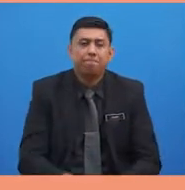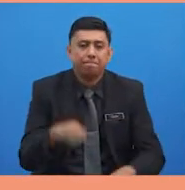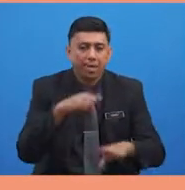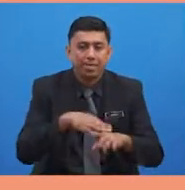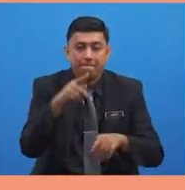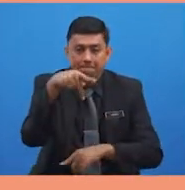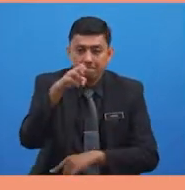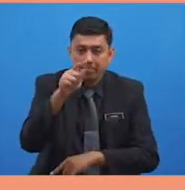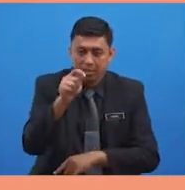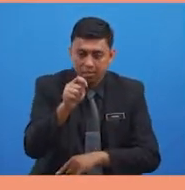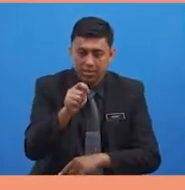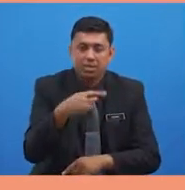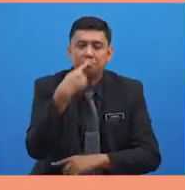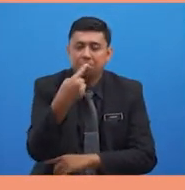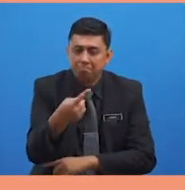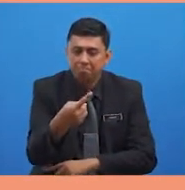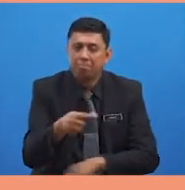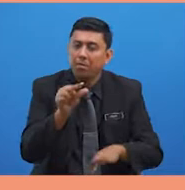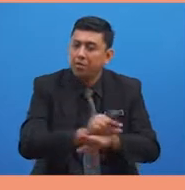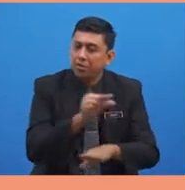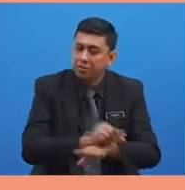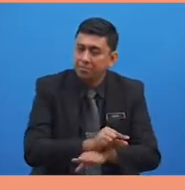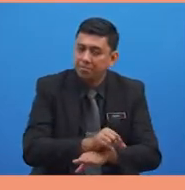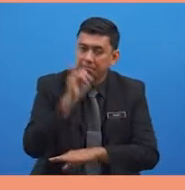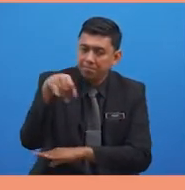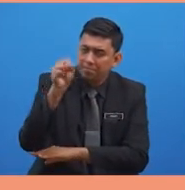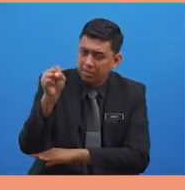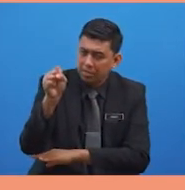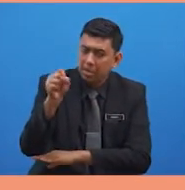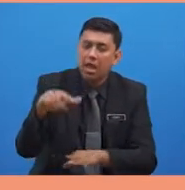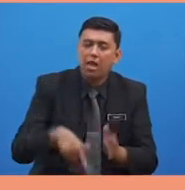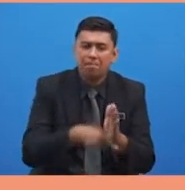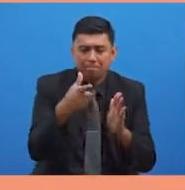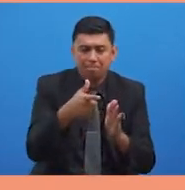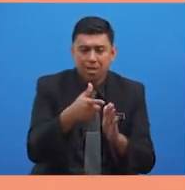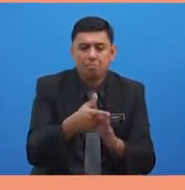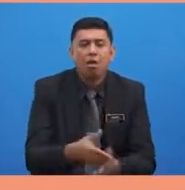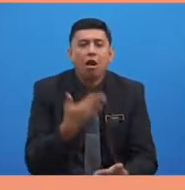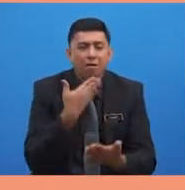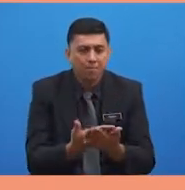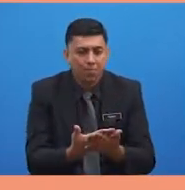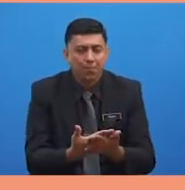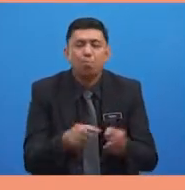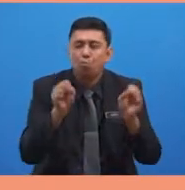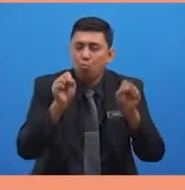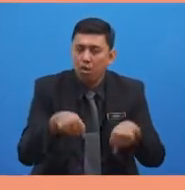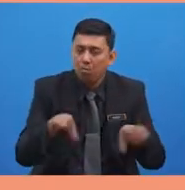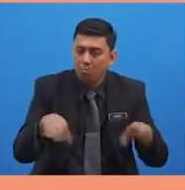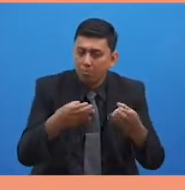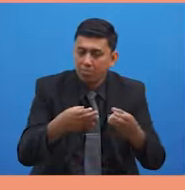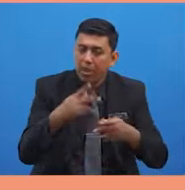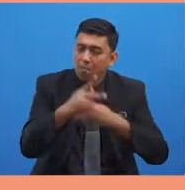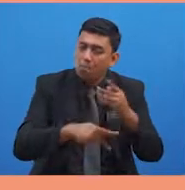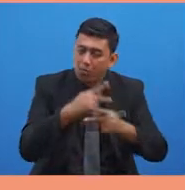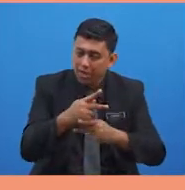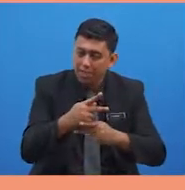tersebut. Untuk penggunaan JavaScript yang lebih canggih, kita boleh membuat program